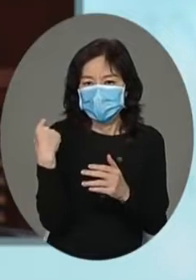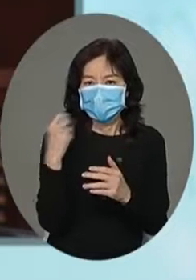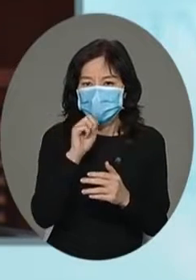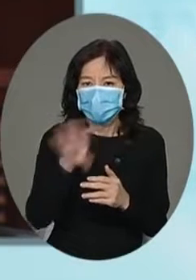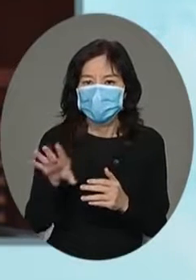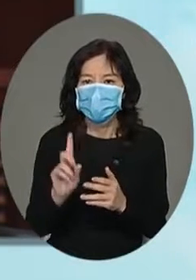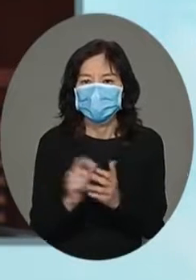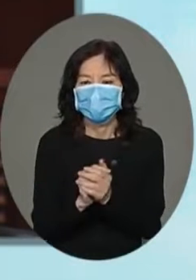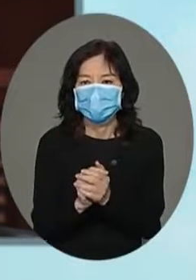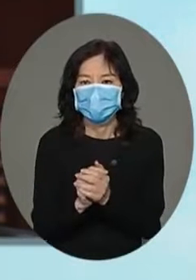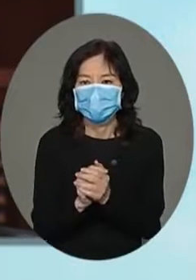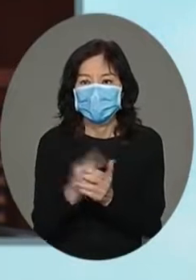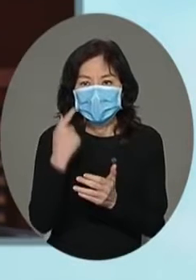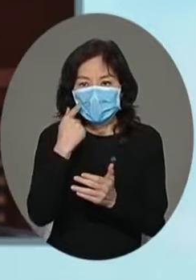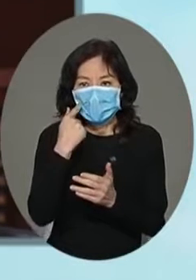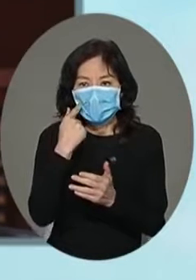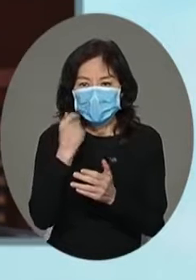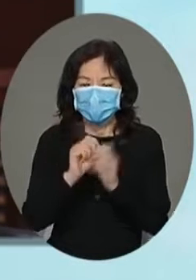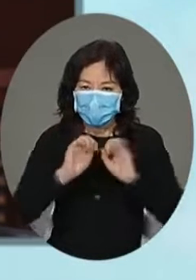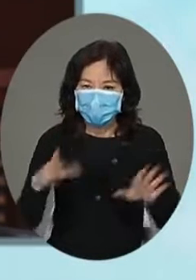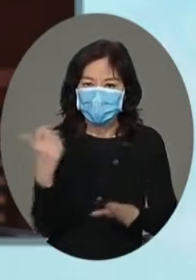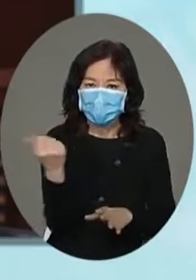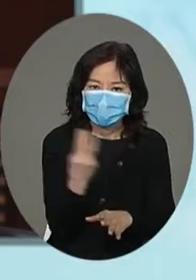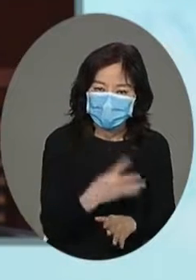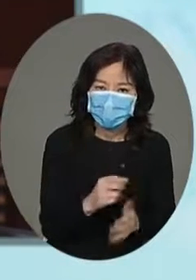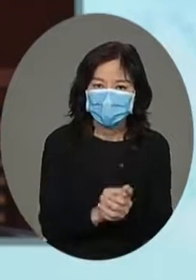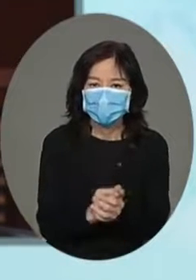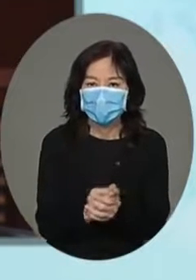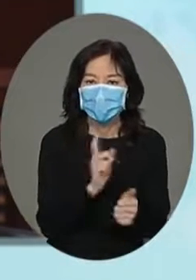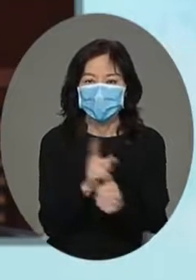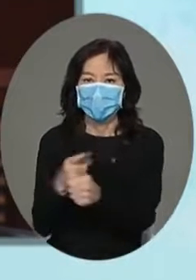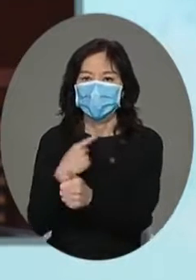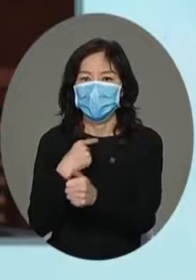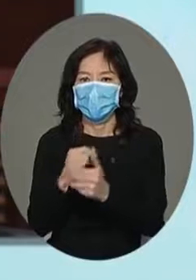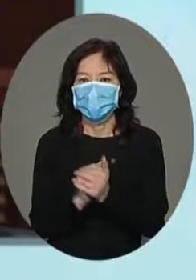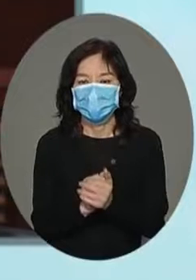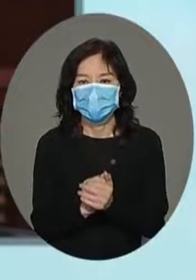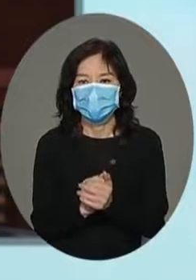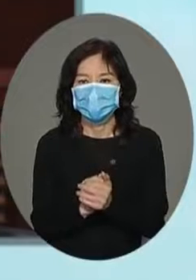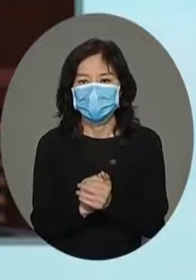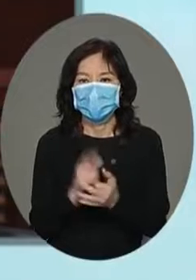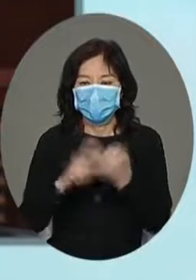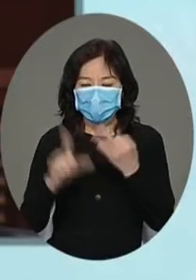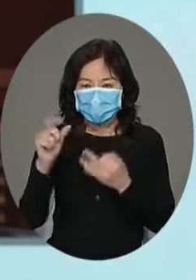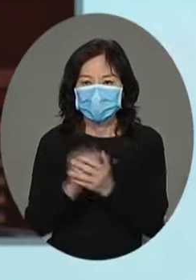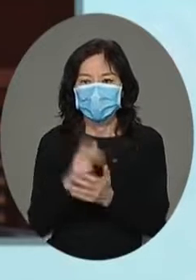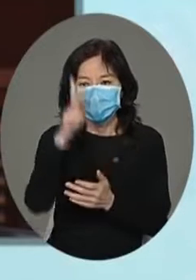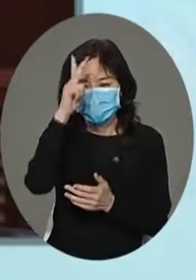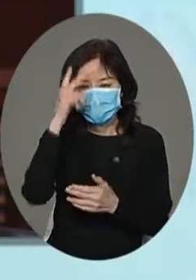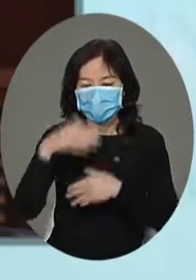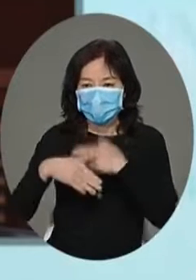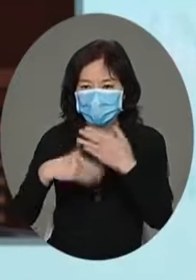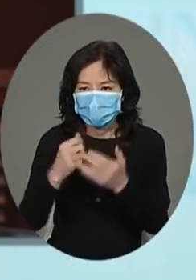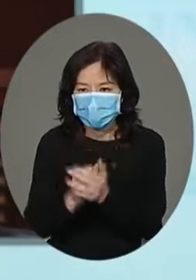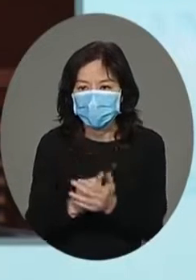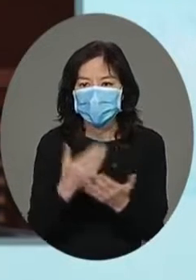前多次發出嚴正聲明予以譴責。 李家超又指，政府稍後會